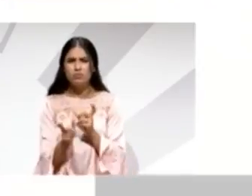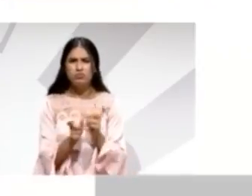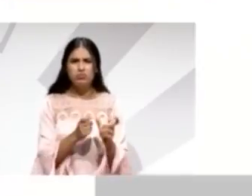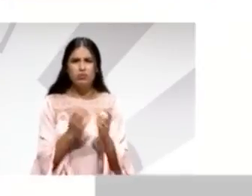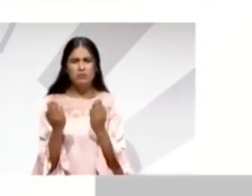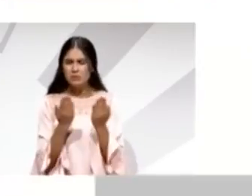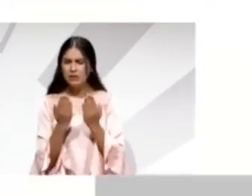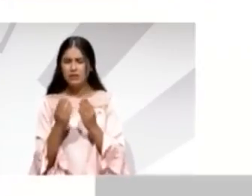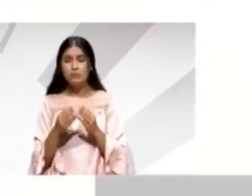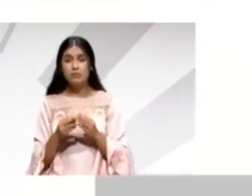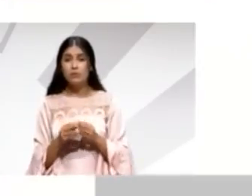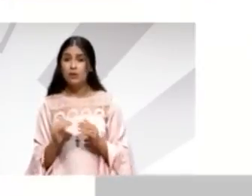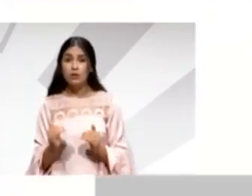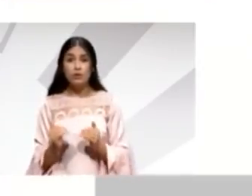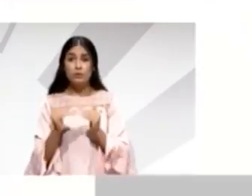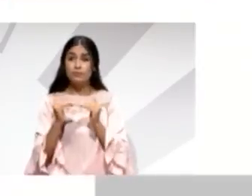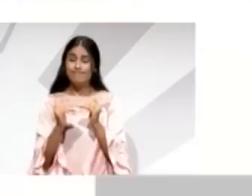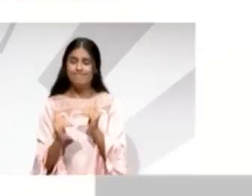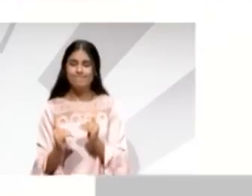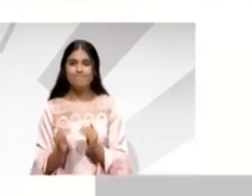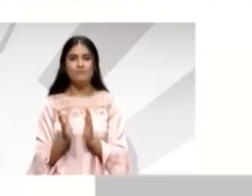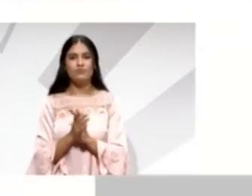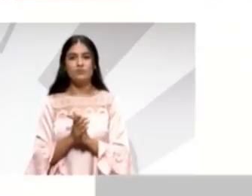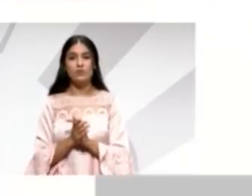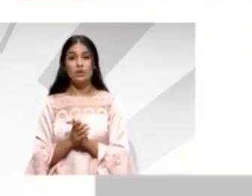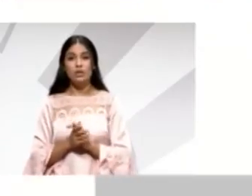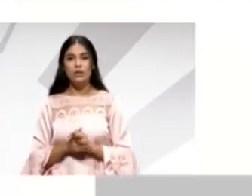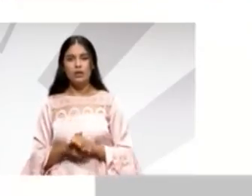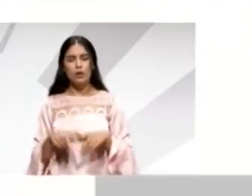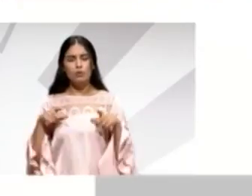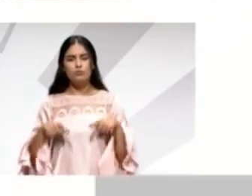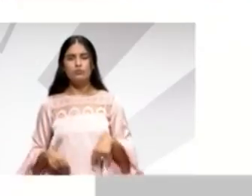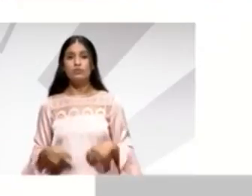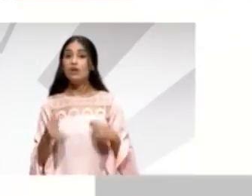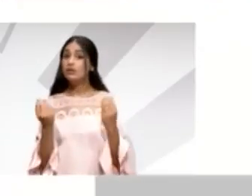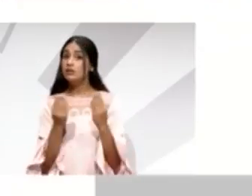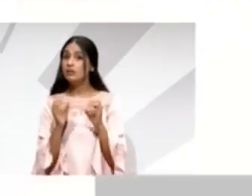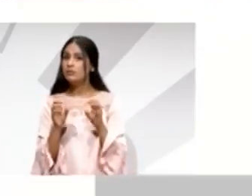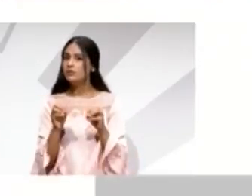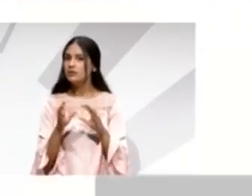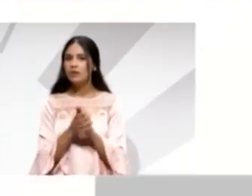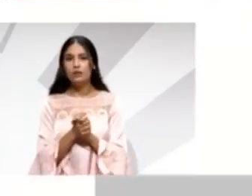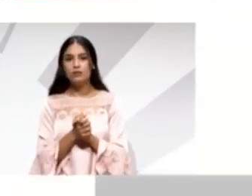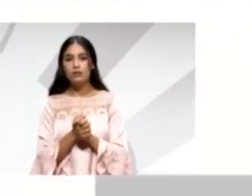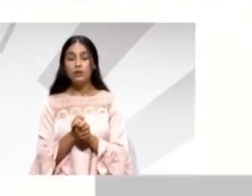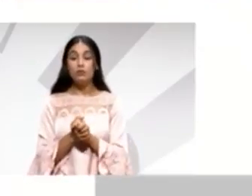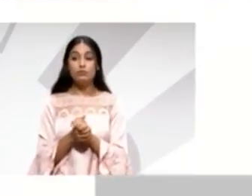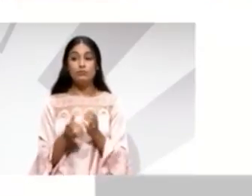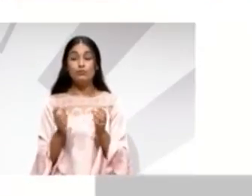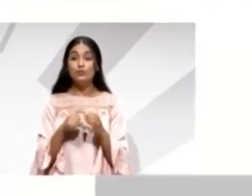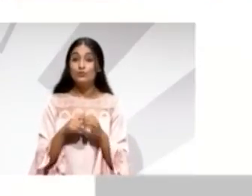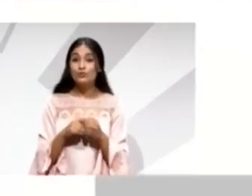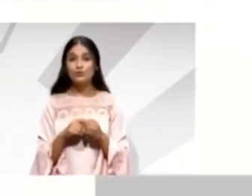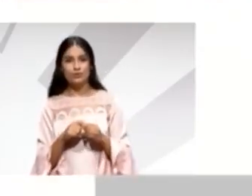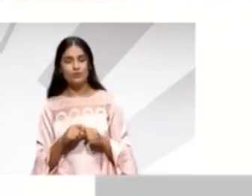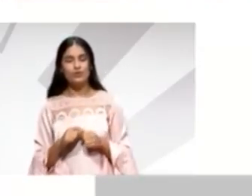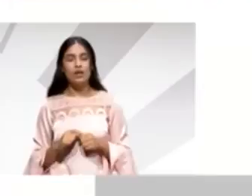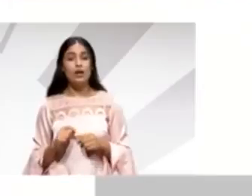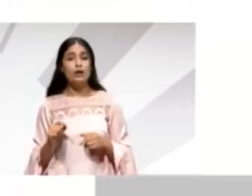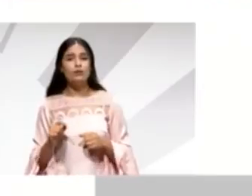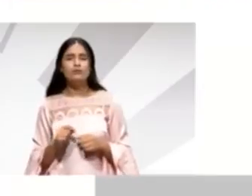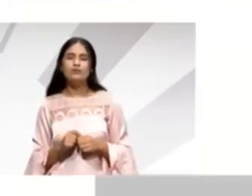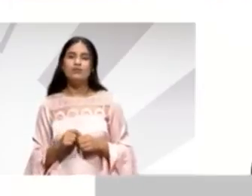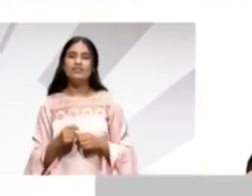غير كافيه اليوم ان تعرفوا ان وزاره التربيه تقول ان عدد شهر 8 16 في حين ان عدد الف